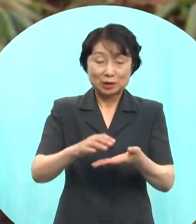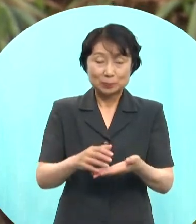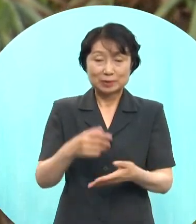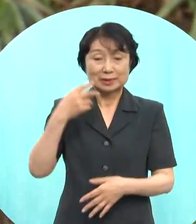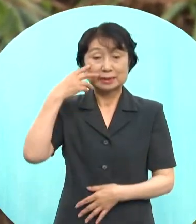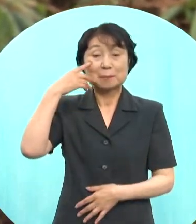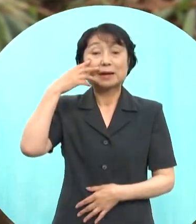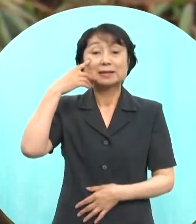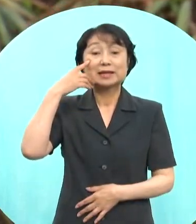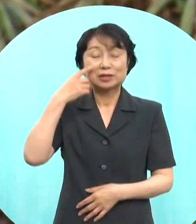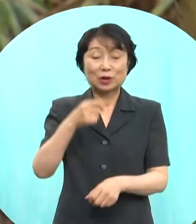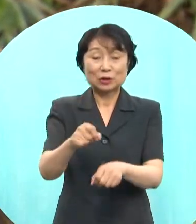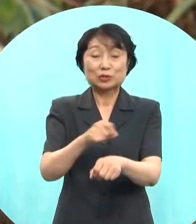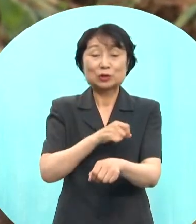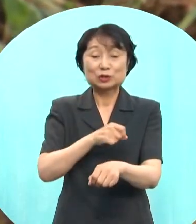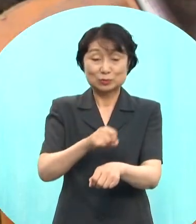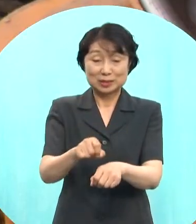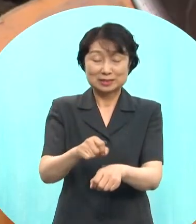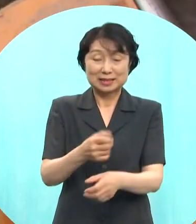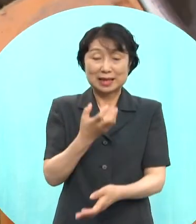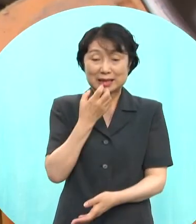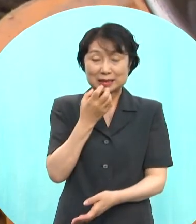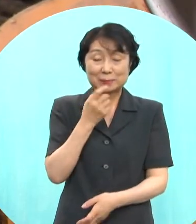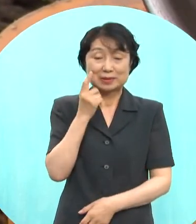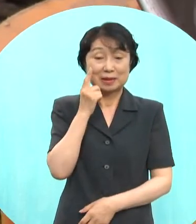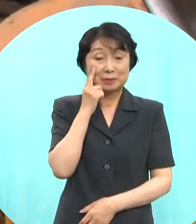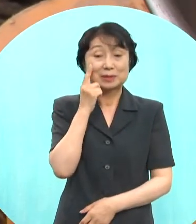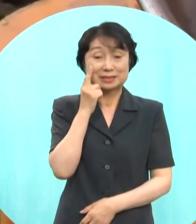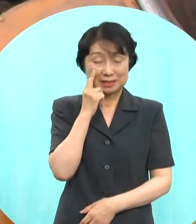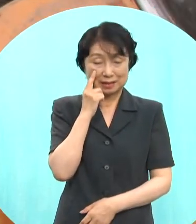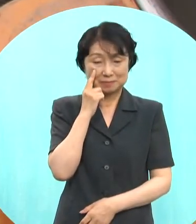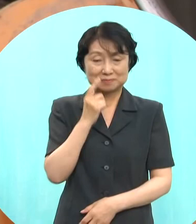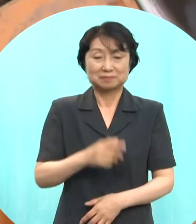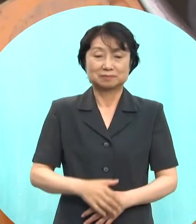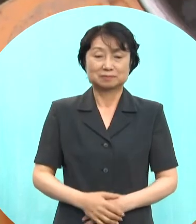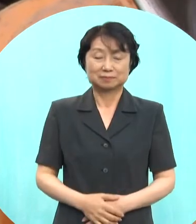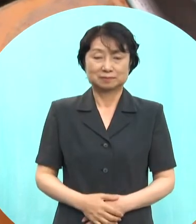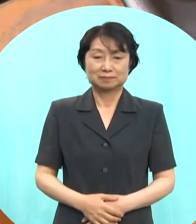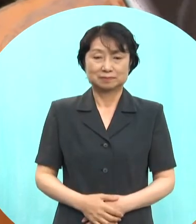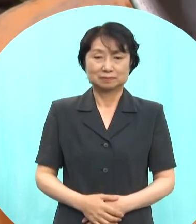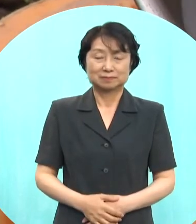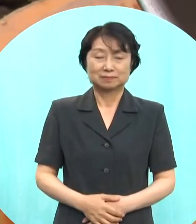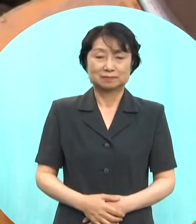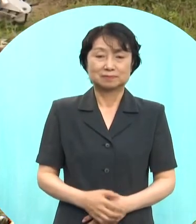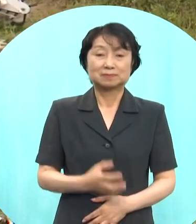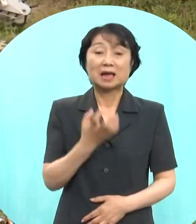採れたばかりの新玉ねぎを特別に食べさせていただきます。